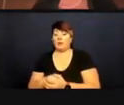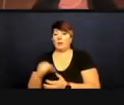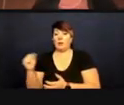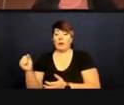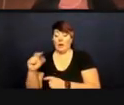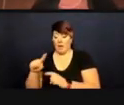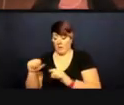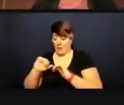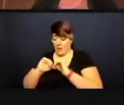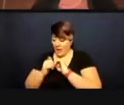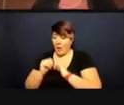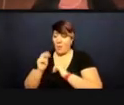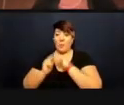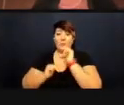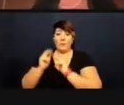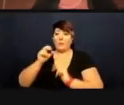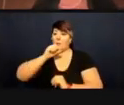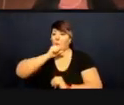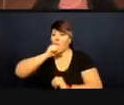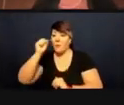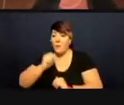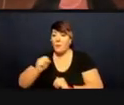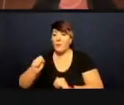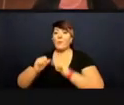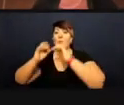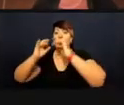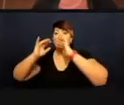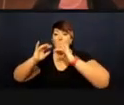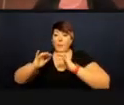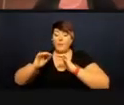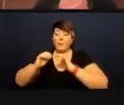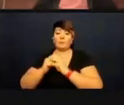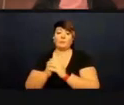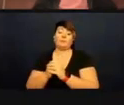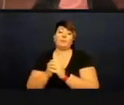mmesikia kuhusu hali mbaya ya vifaa vyetu.